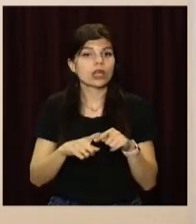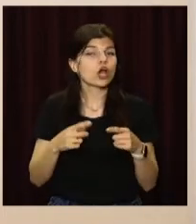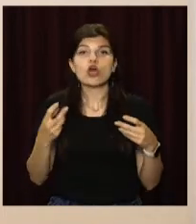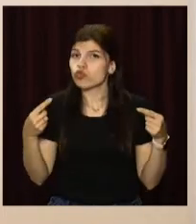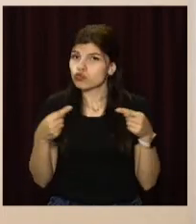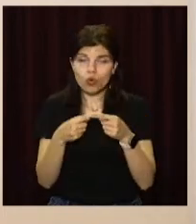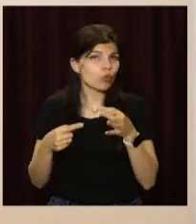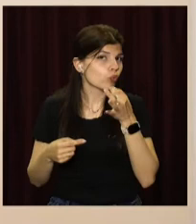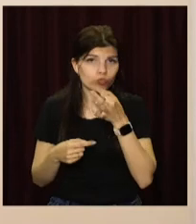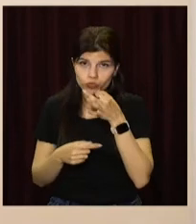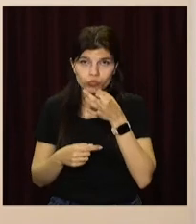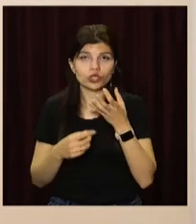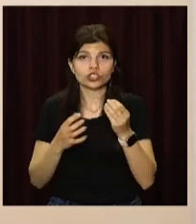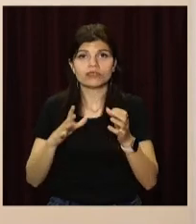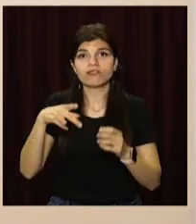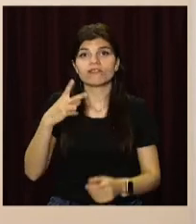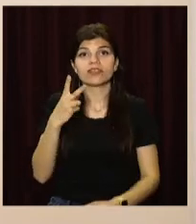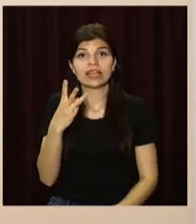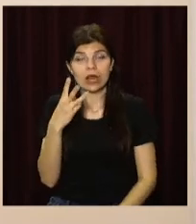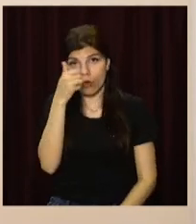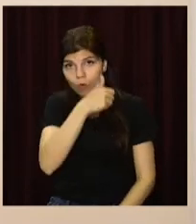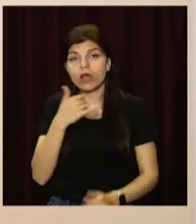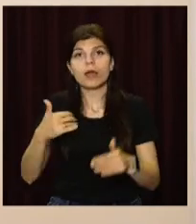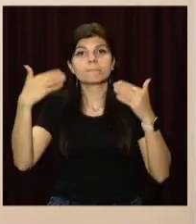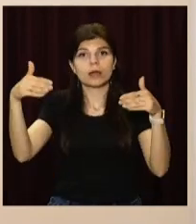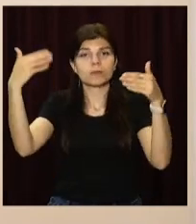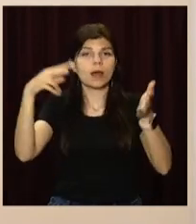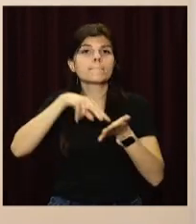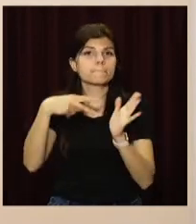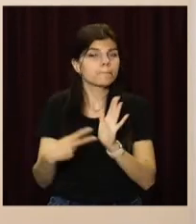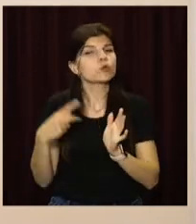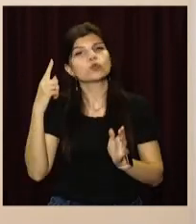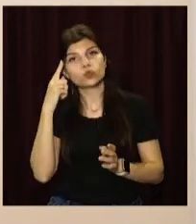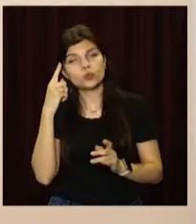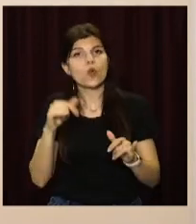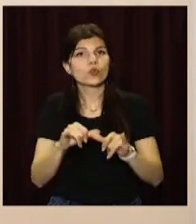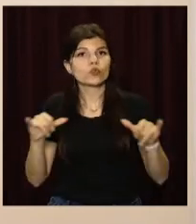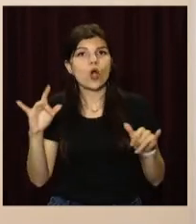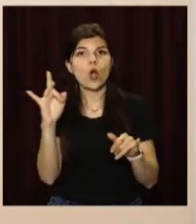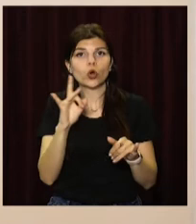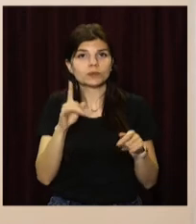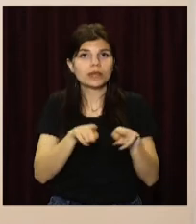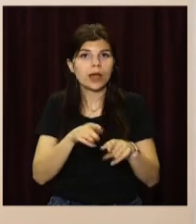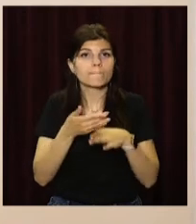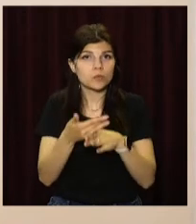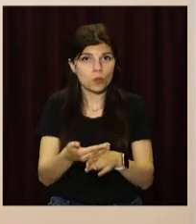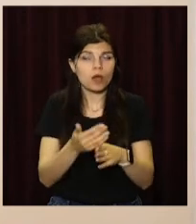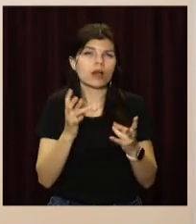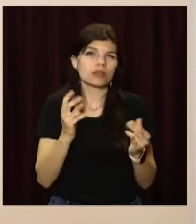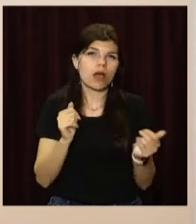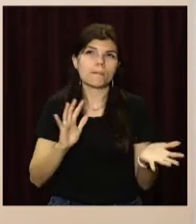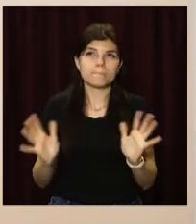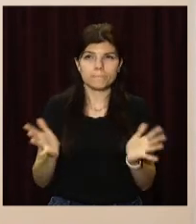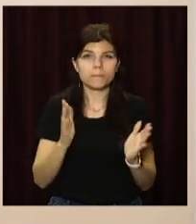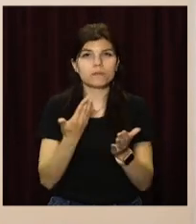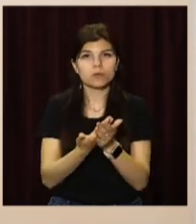остаточне збільшення з 2023 року, і в подальшому пропонується збільшення розміру такої допомоги на